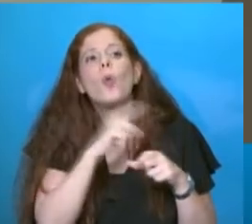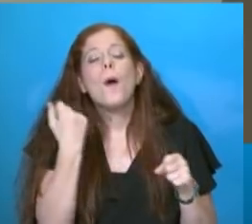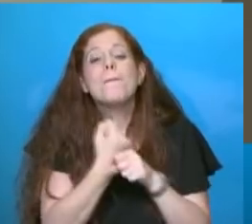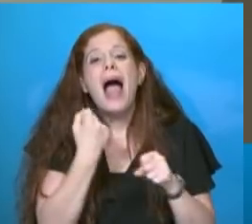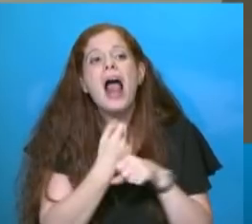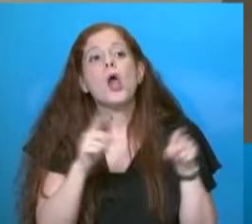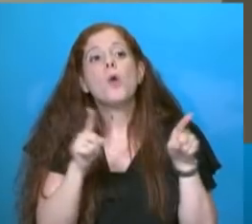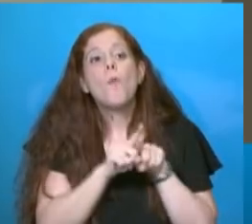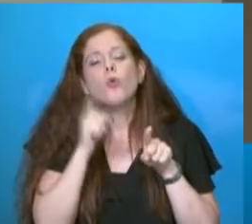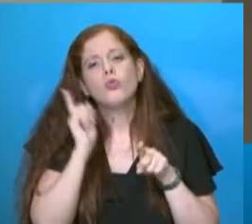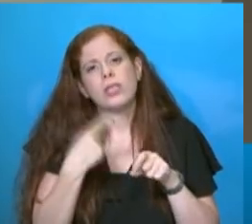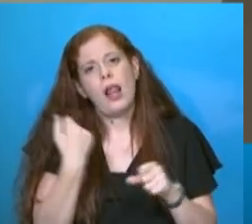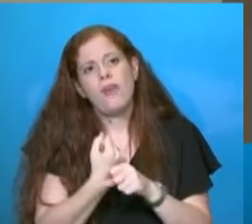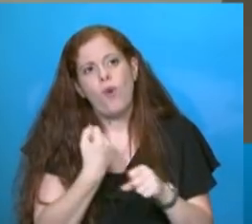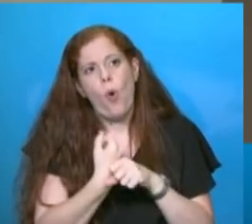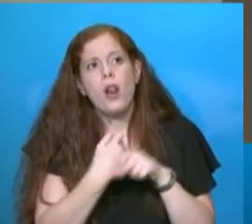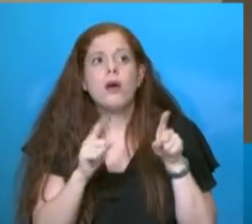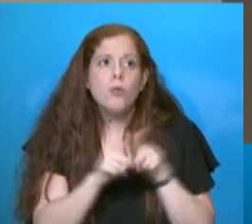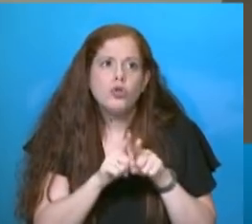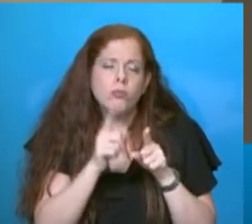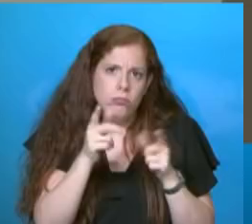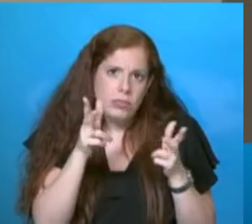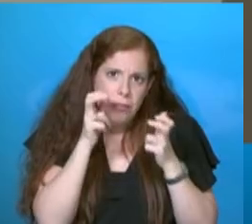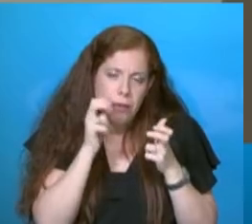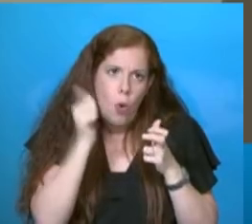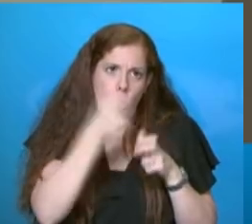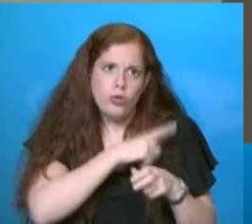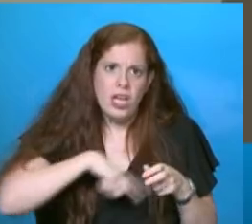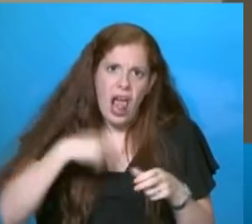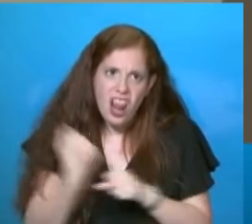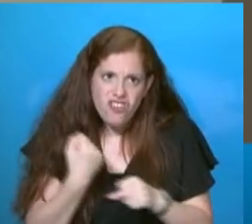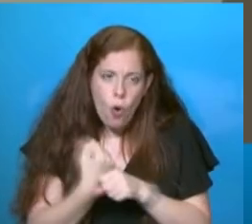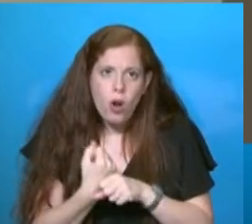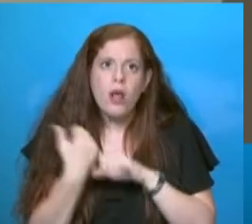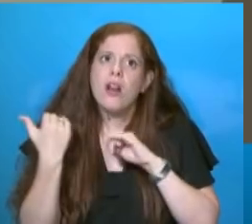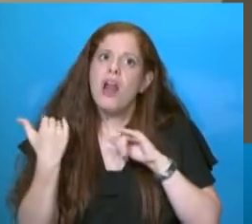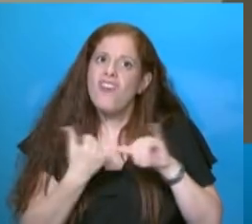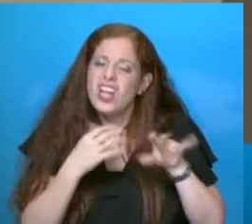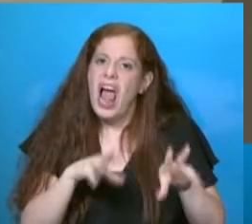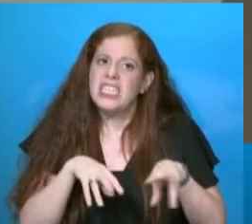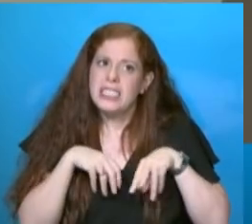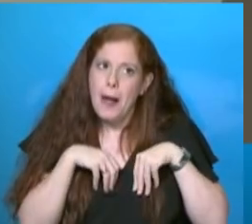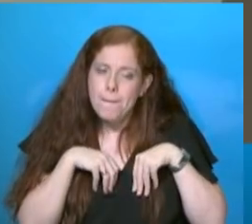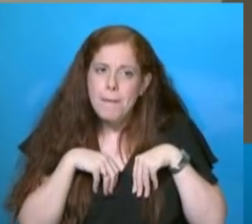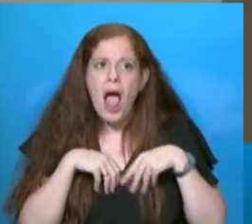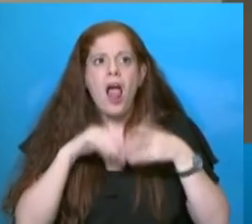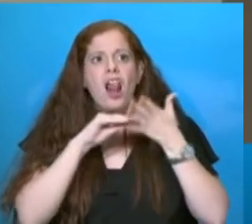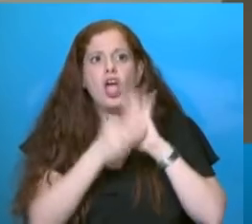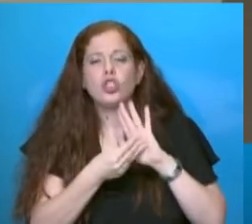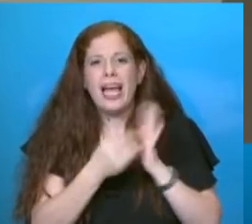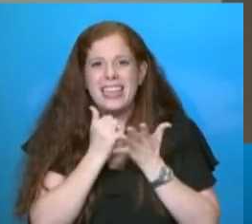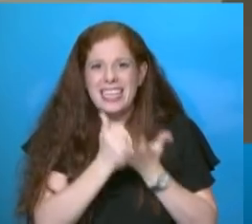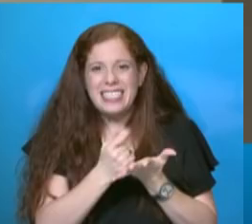ממנו לפעול, כפי שמצופה מראש עירייה לפעול. להביא להסכמה, לאשר תקציב, להבין שזה